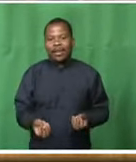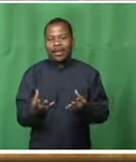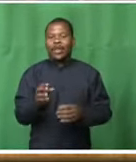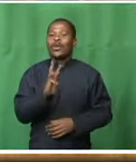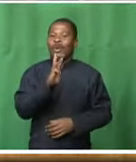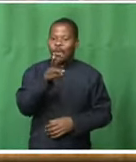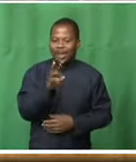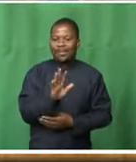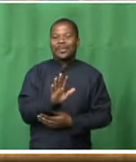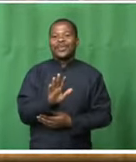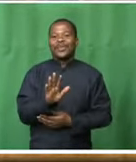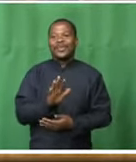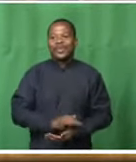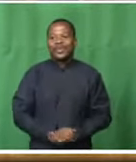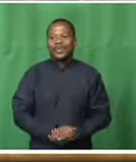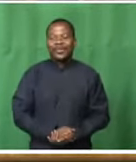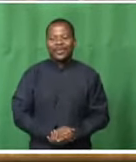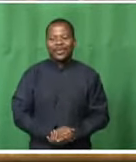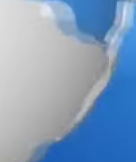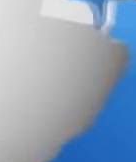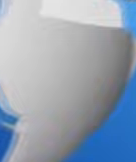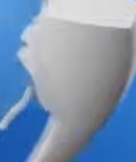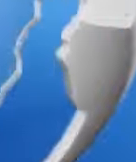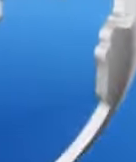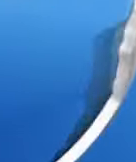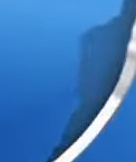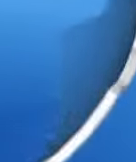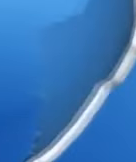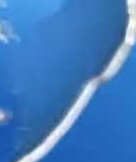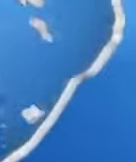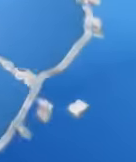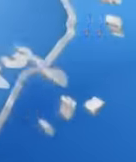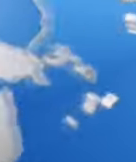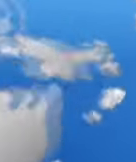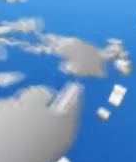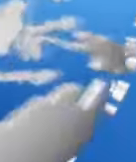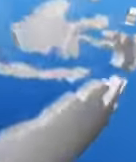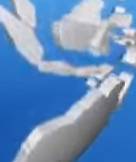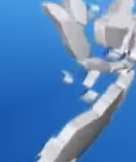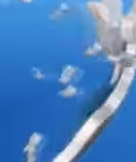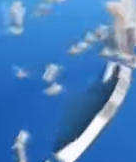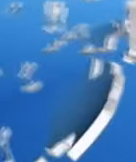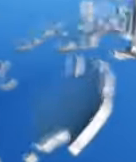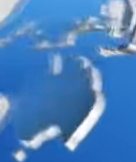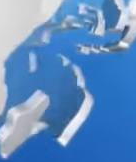Sibonga kakhulu ukuhlalisana nathi, insale kahle.